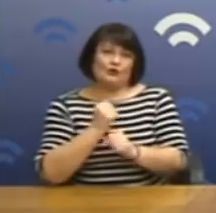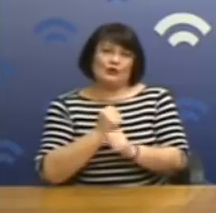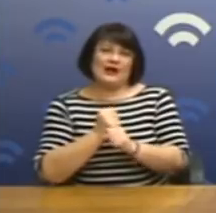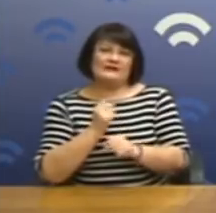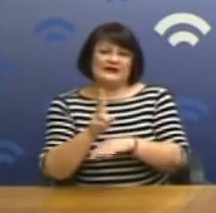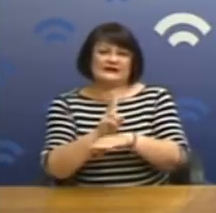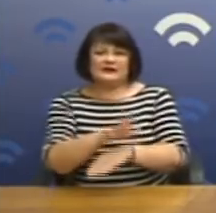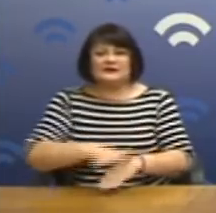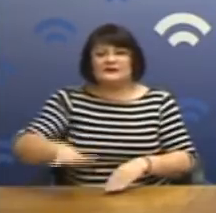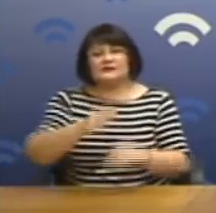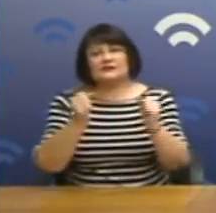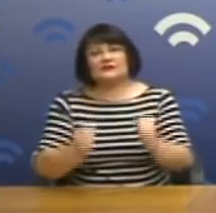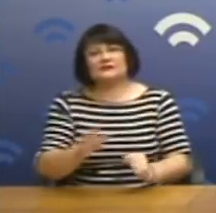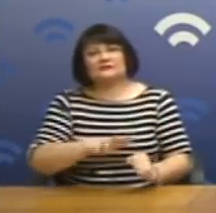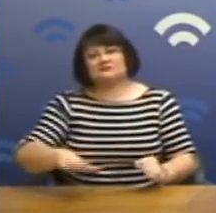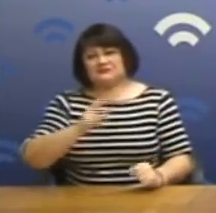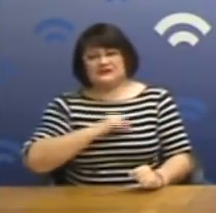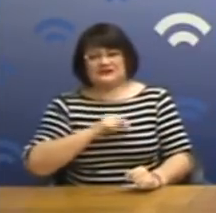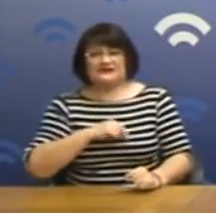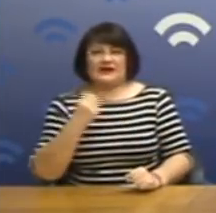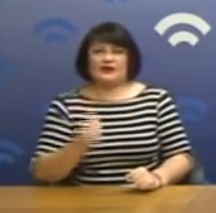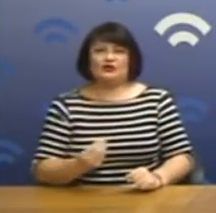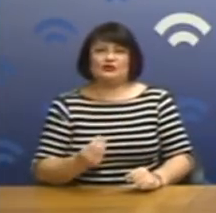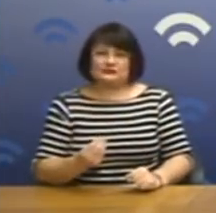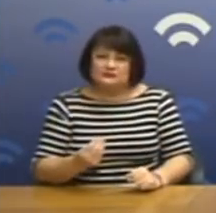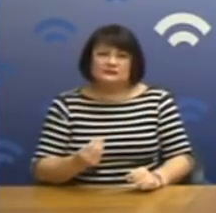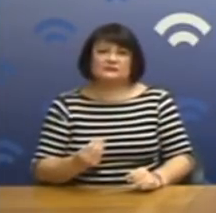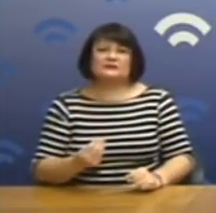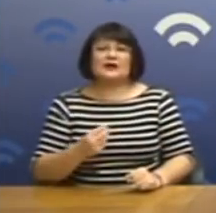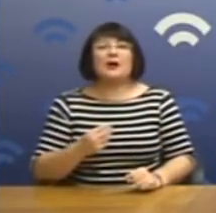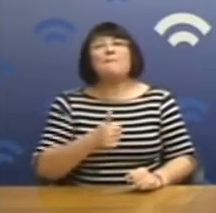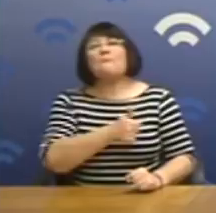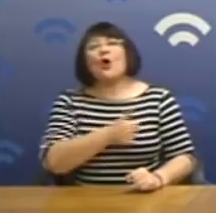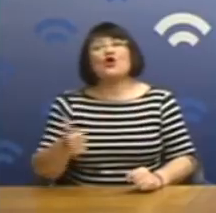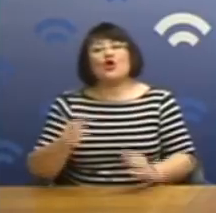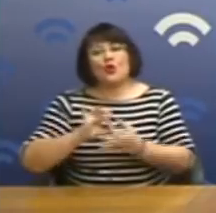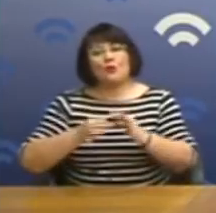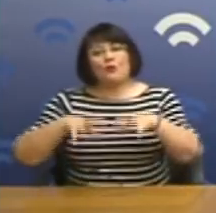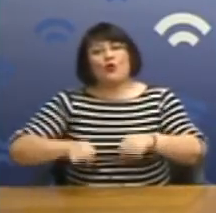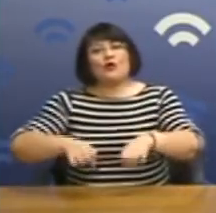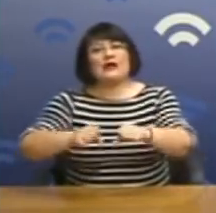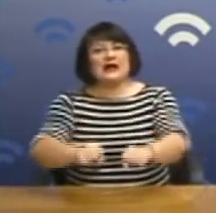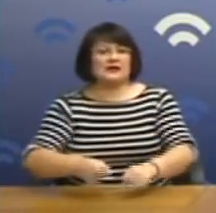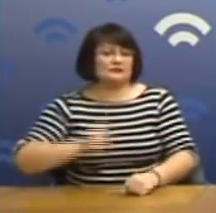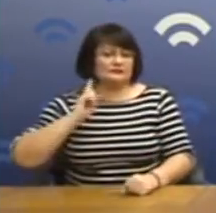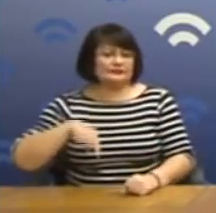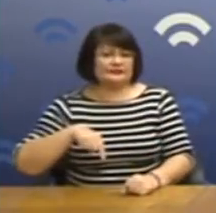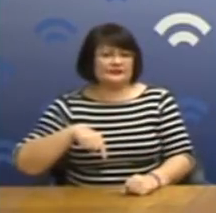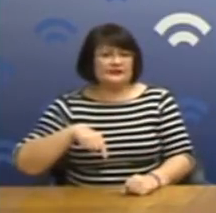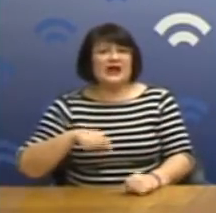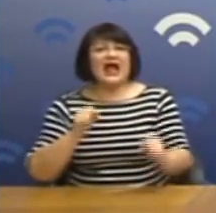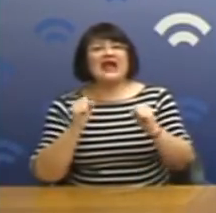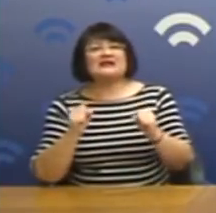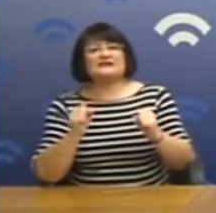γεωστρατηγική αναβάθμιση των συμφερόντων των διεθνικών μονοπωλιακών ομίλων, αδιαφορώντας τόσο για τα συμφέροντα και την ασφάλεια